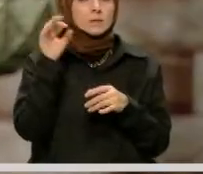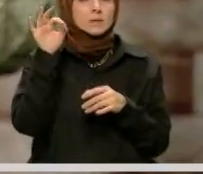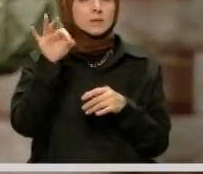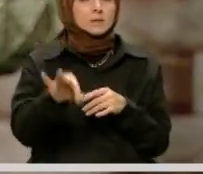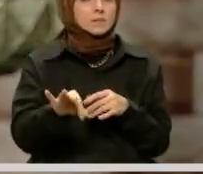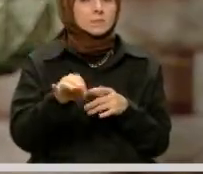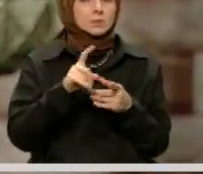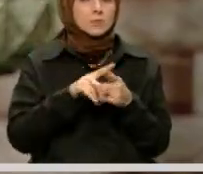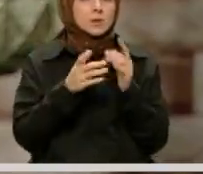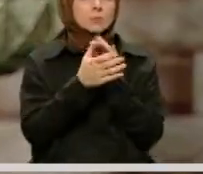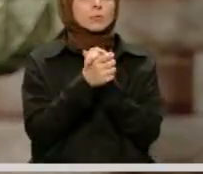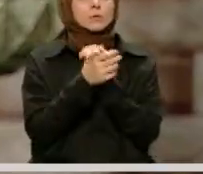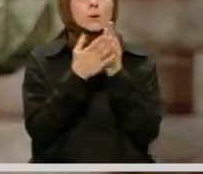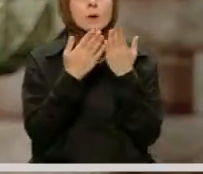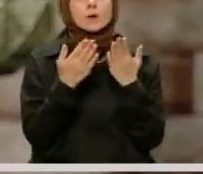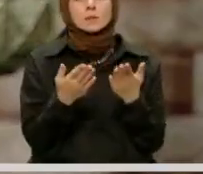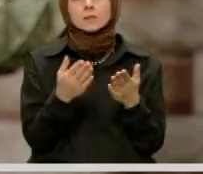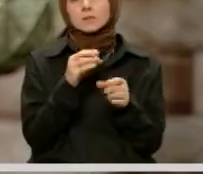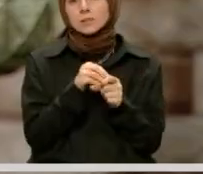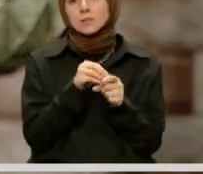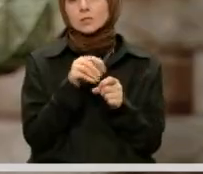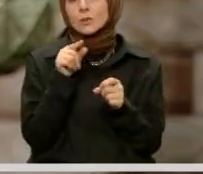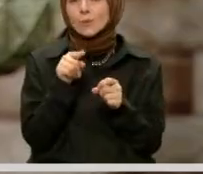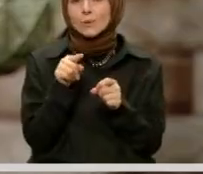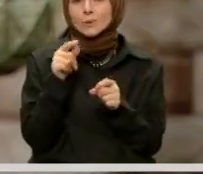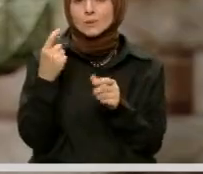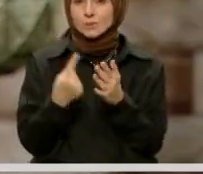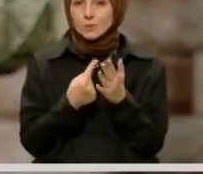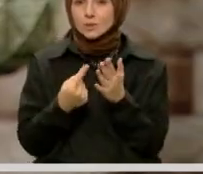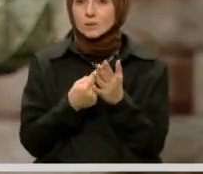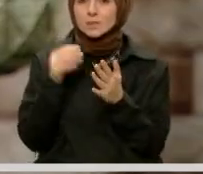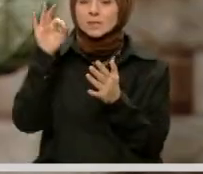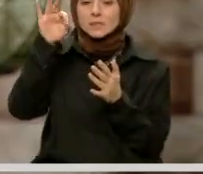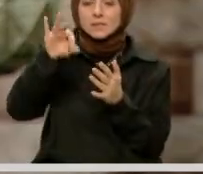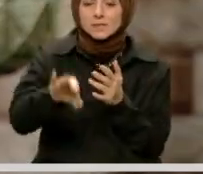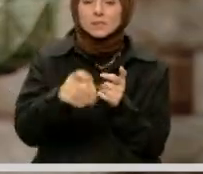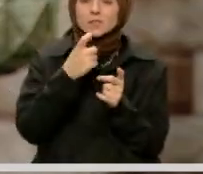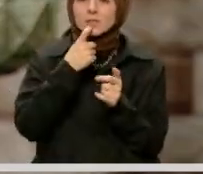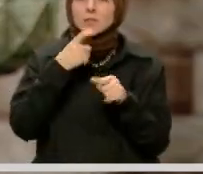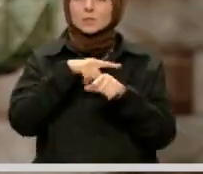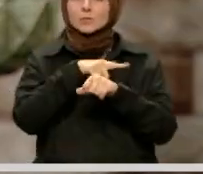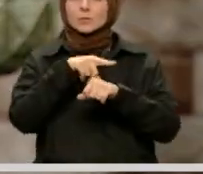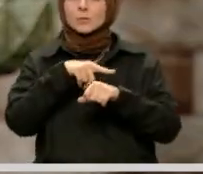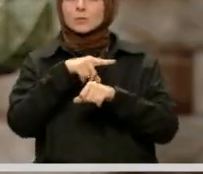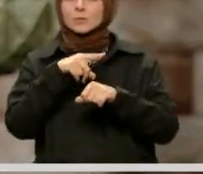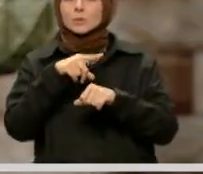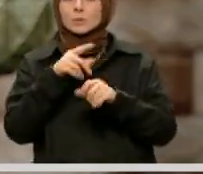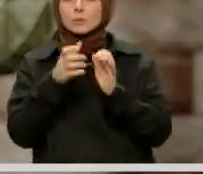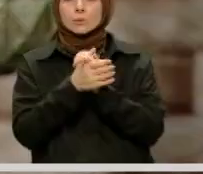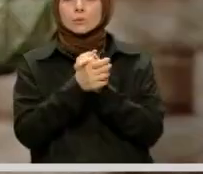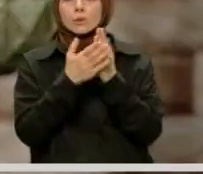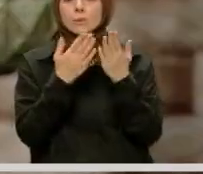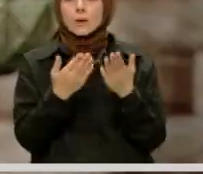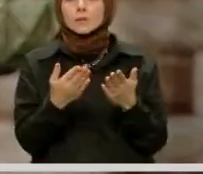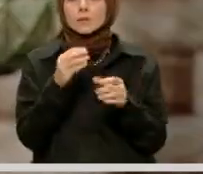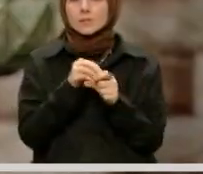için adeta, yani Kur'an'ın iniş yıl dönümünü kutlamak için bizi aç ve susuz bırakmış. Ya bu